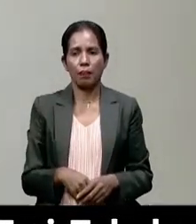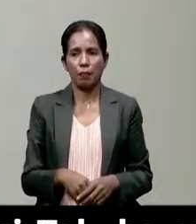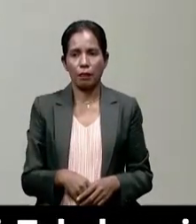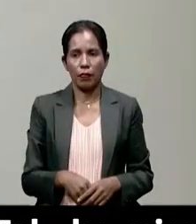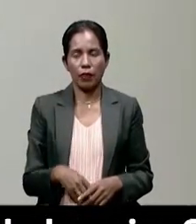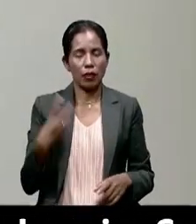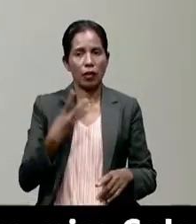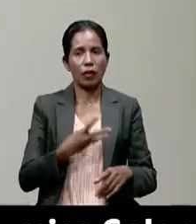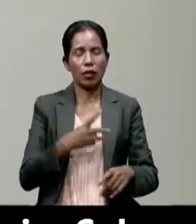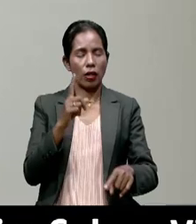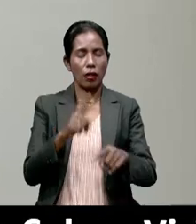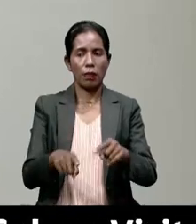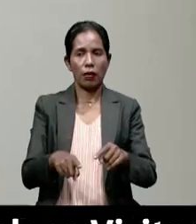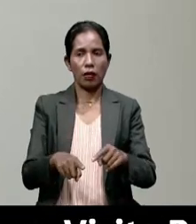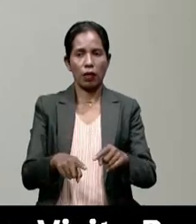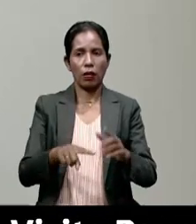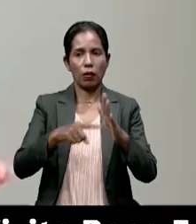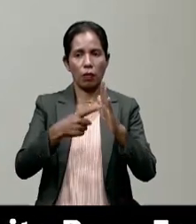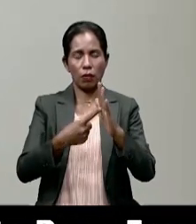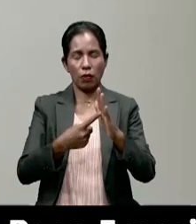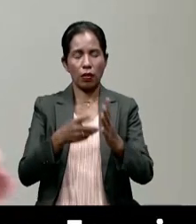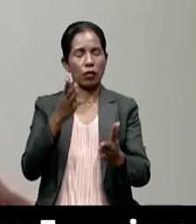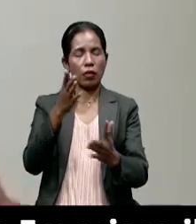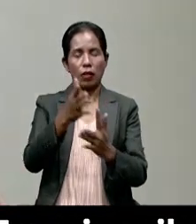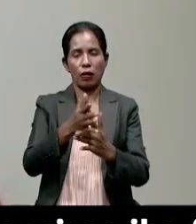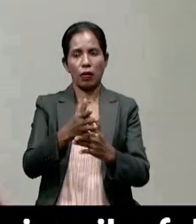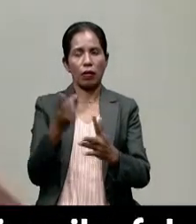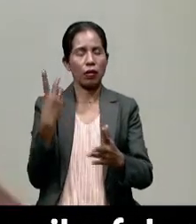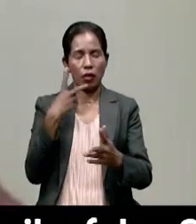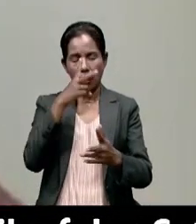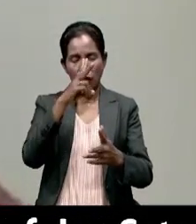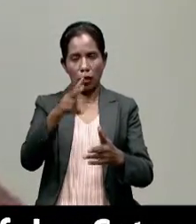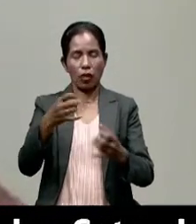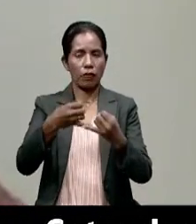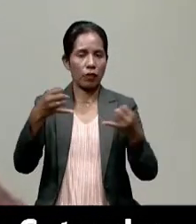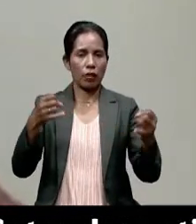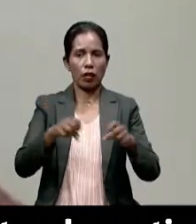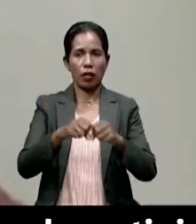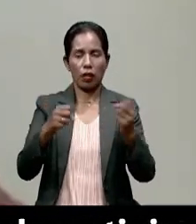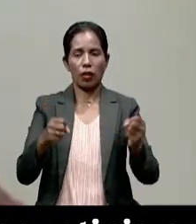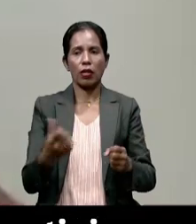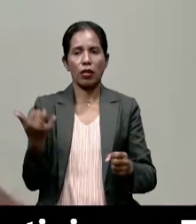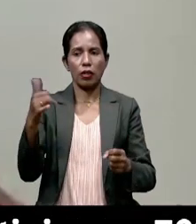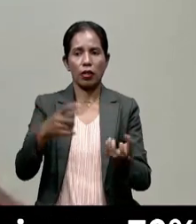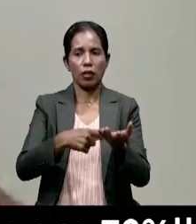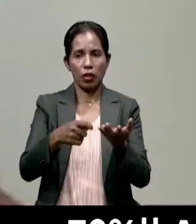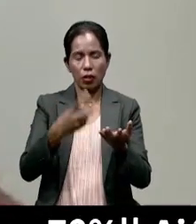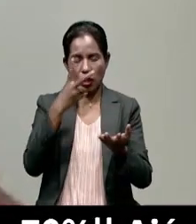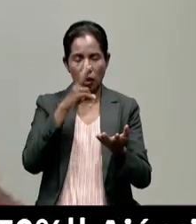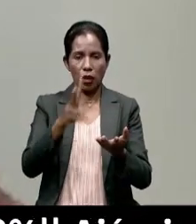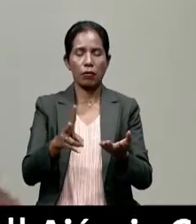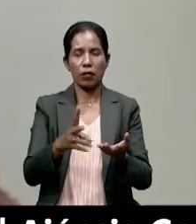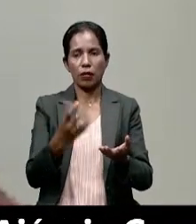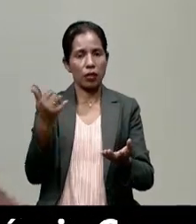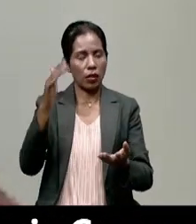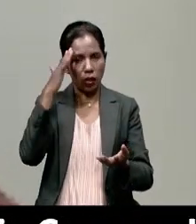itu lah beli bokun, ne bume salau mau tahu pale dek pes bok fusir ne, Cina dek tu almos aras ke, sini teknik mus mau ini hari itu mus,